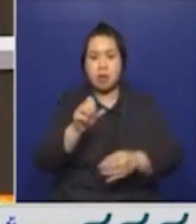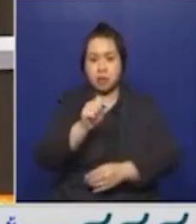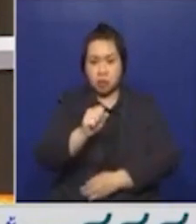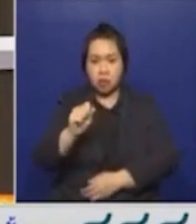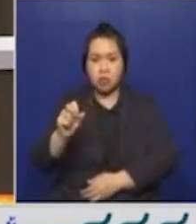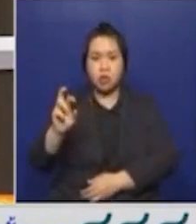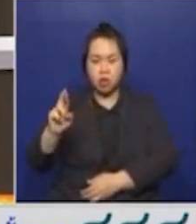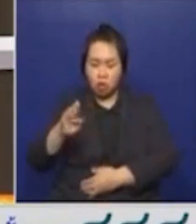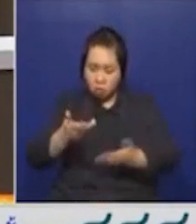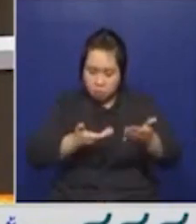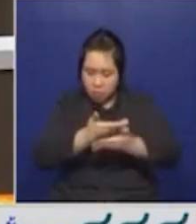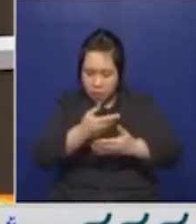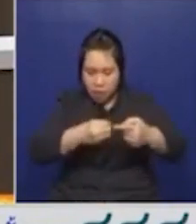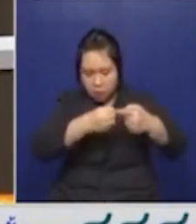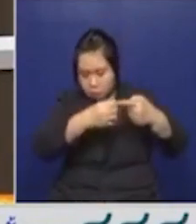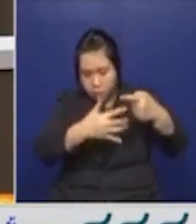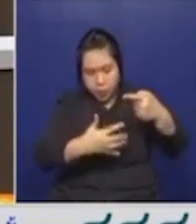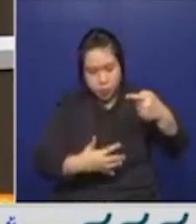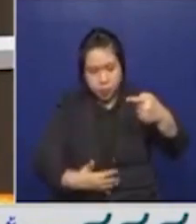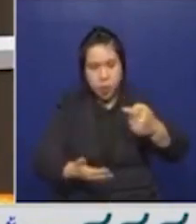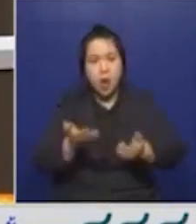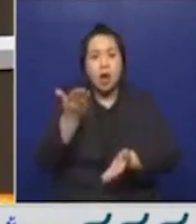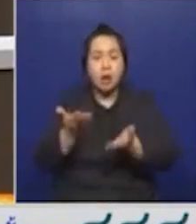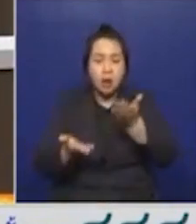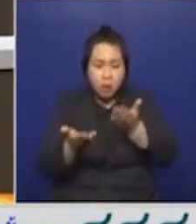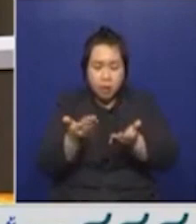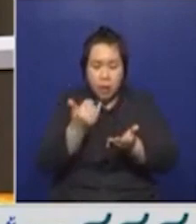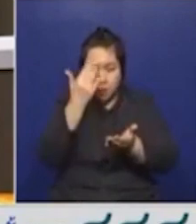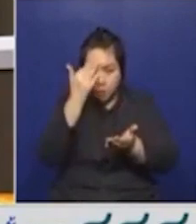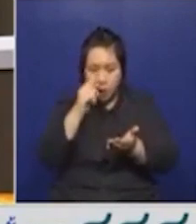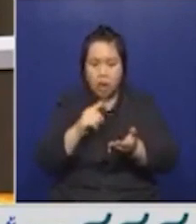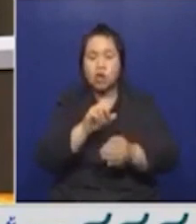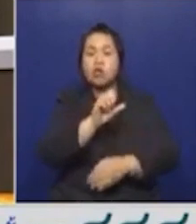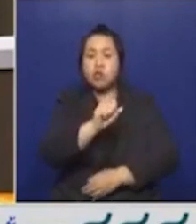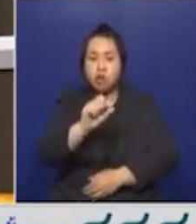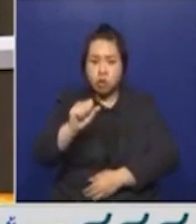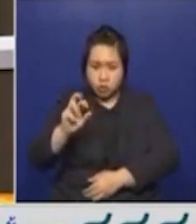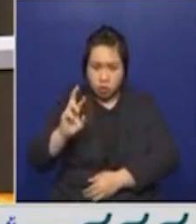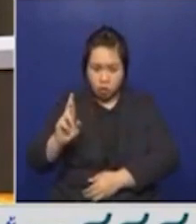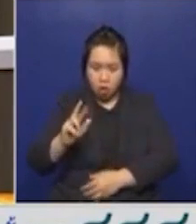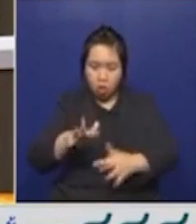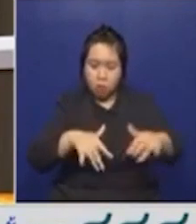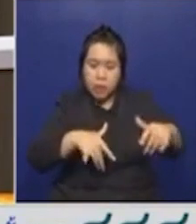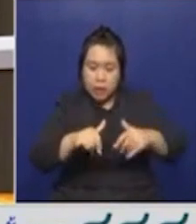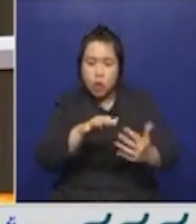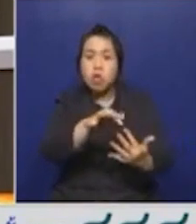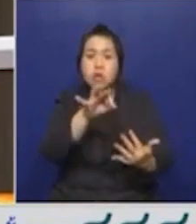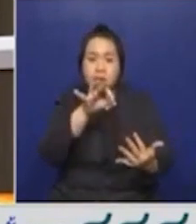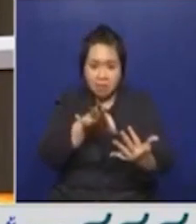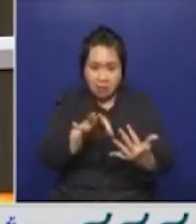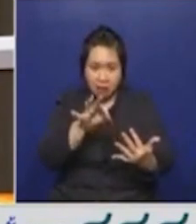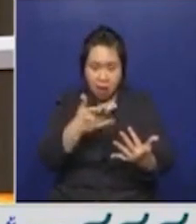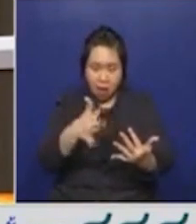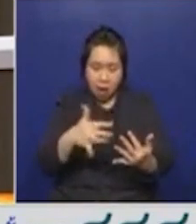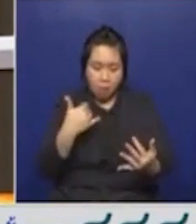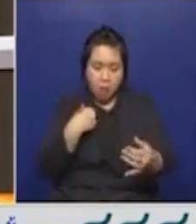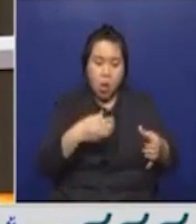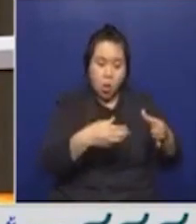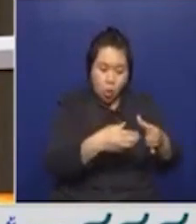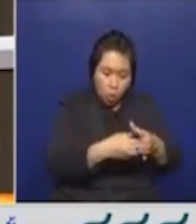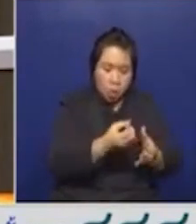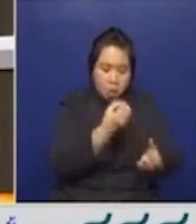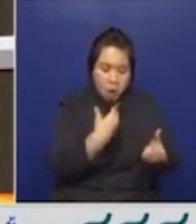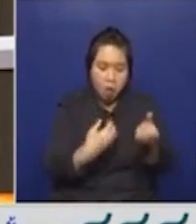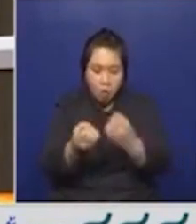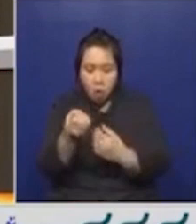พิจารณาทุกเรื่องขึ้นอยู่กับศ.ที่มาจากประชาชนและต้องรับฟังข้อเสนอของทุกฝ่ายทุกกลุ่มไม่ปิด